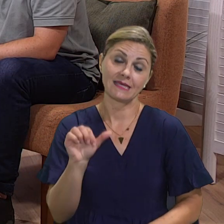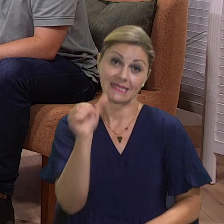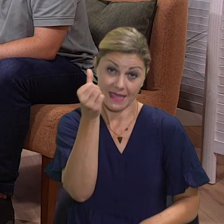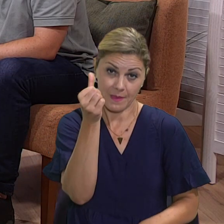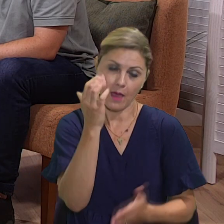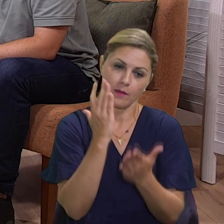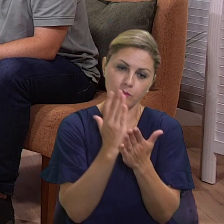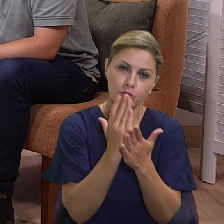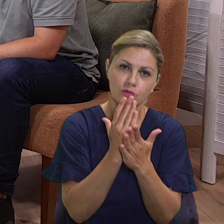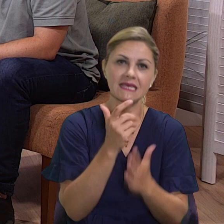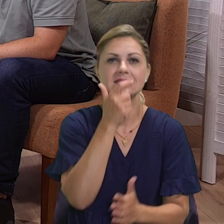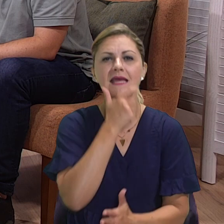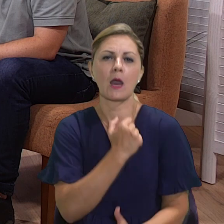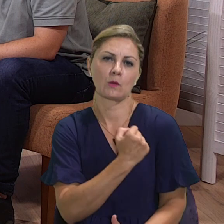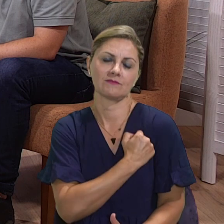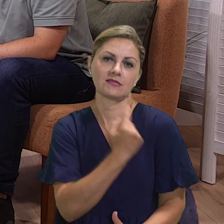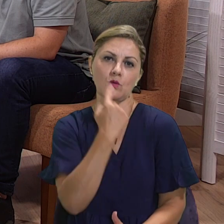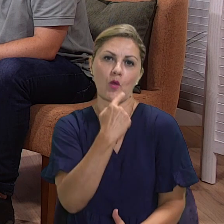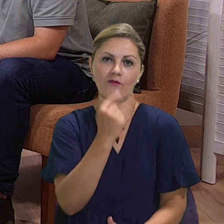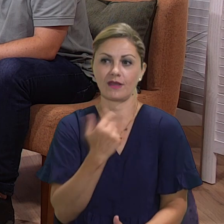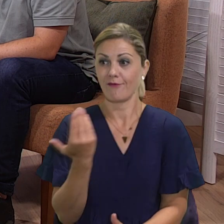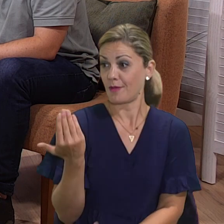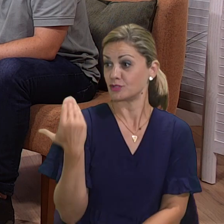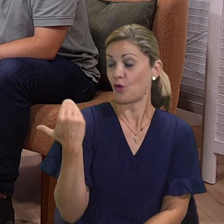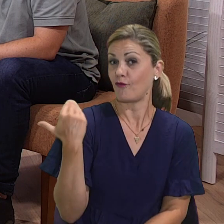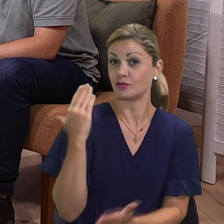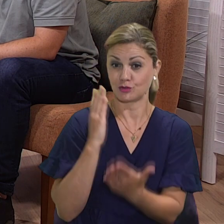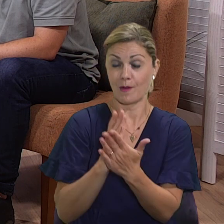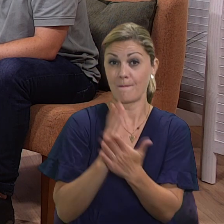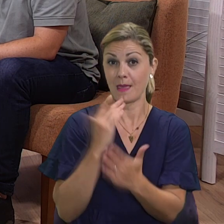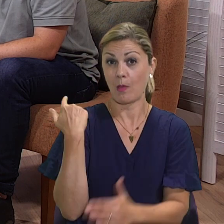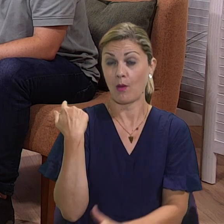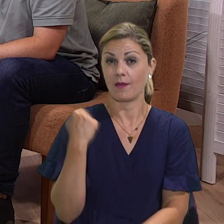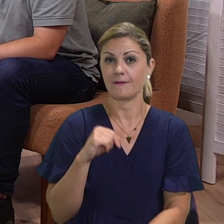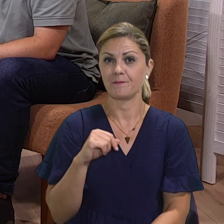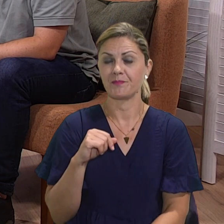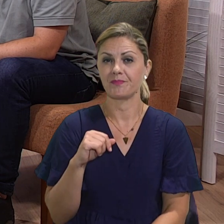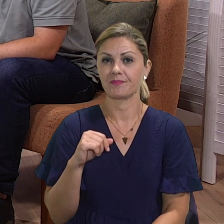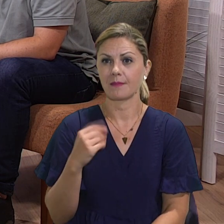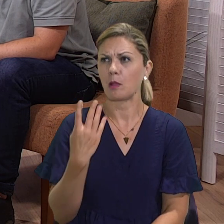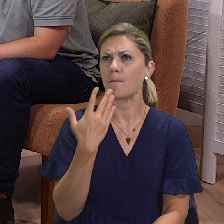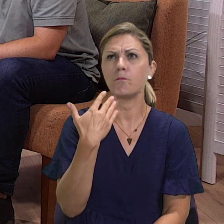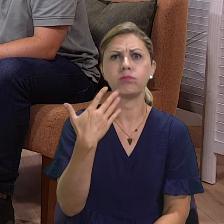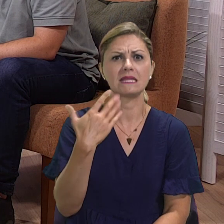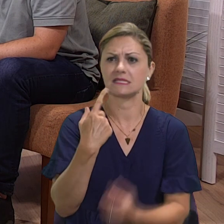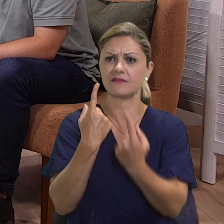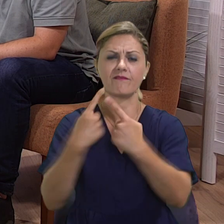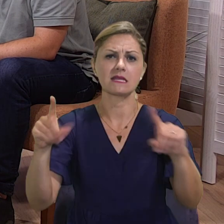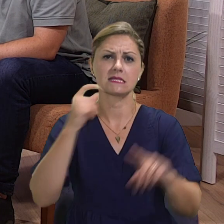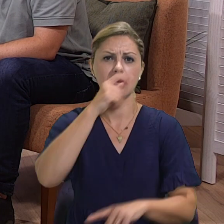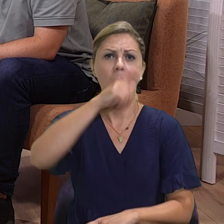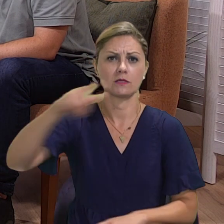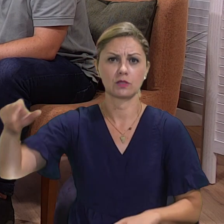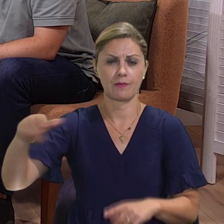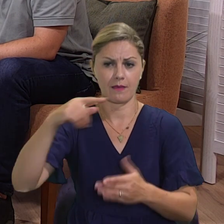jedna na ovom splitskom govoru. Evo sad, ovo zadnje što je bilo, bilo je ja mislim 50-ak